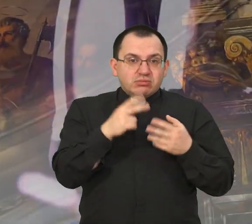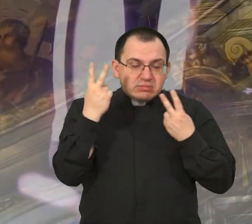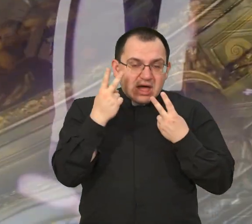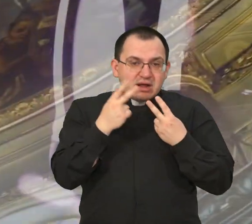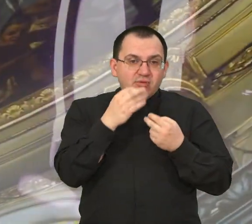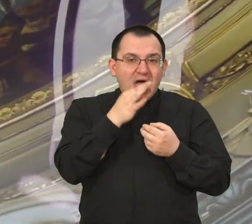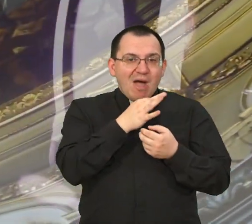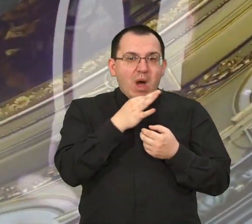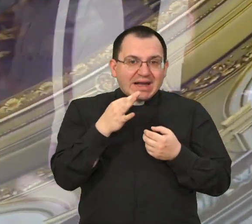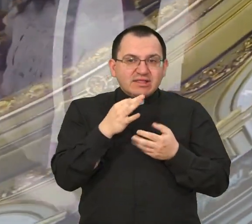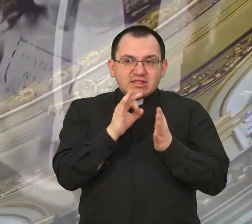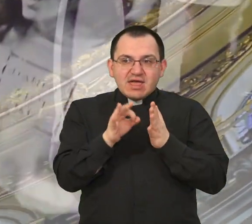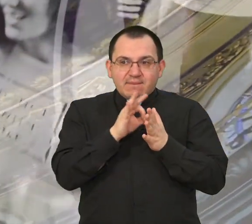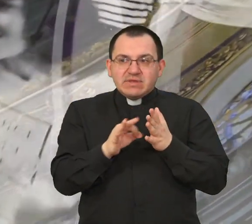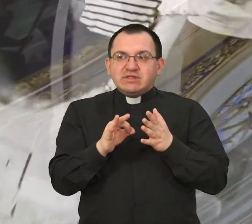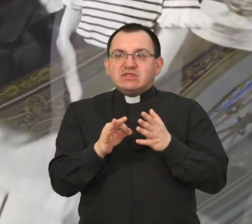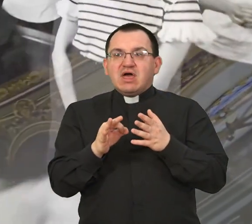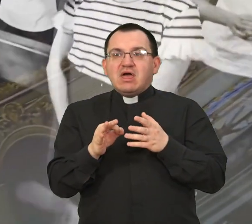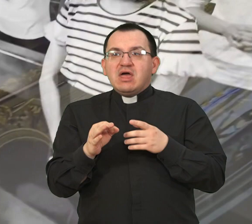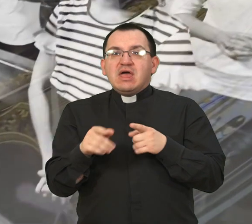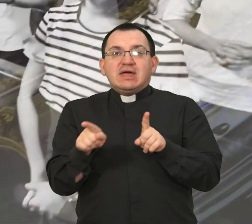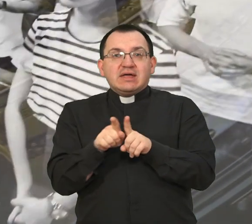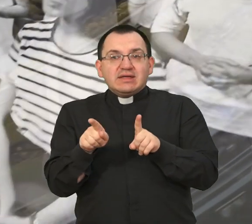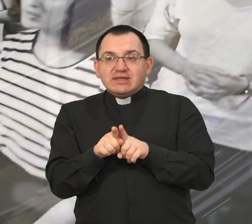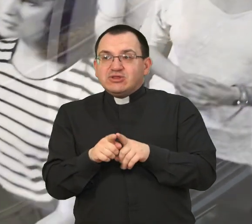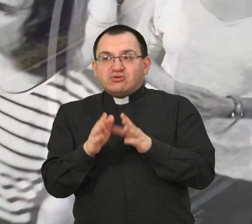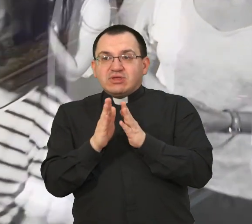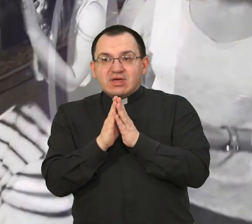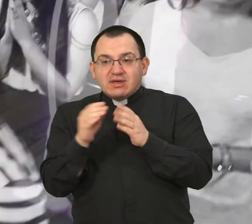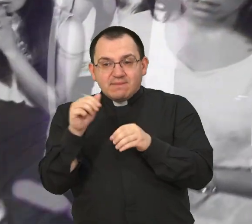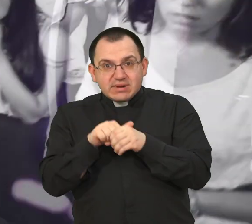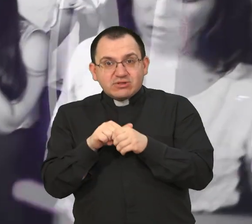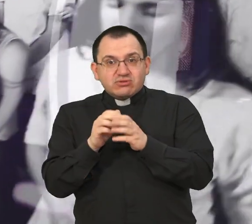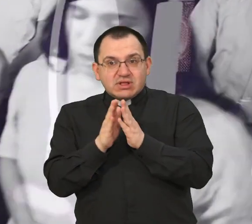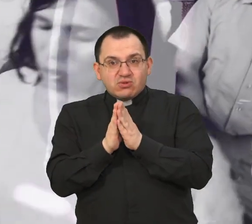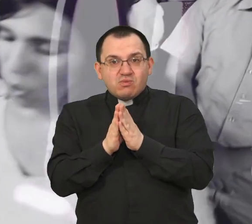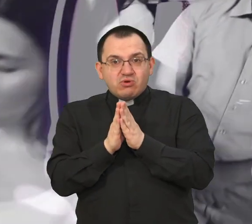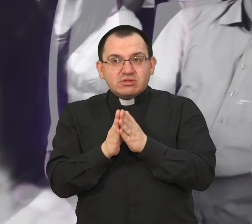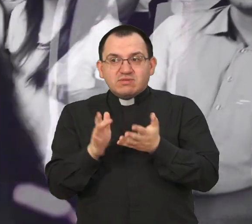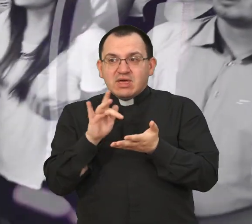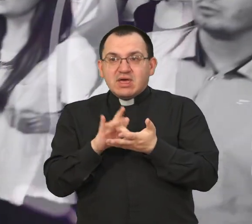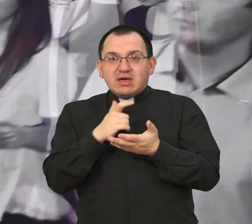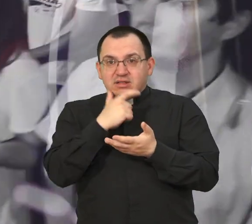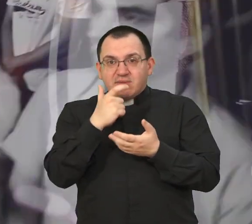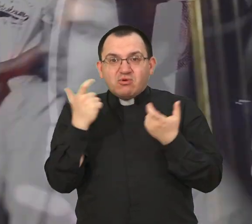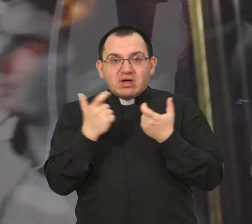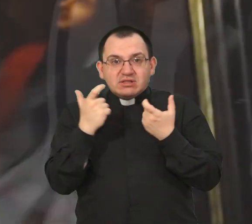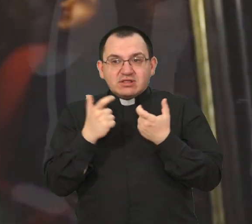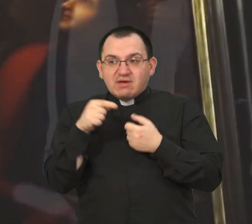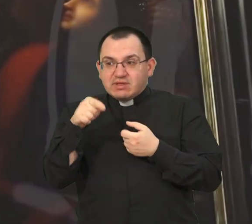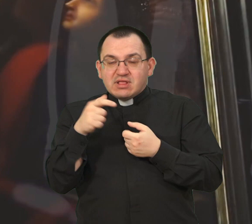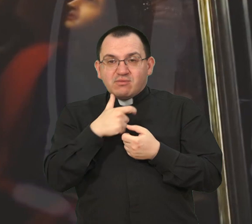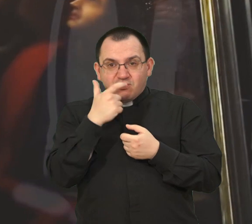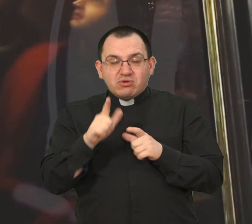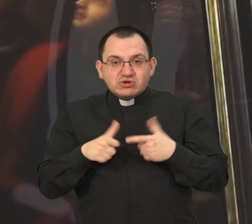u Euharistiji, u našim svetohraništima, on je vjeran i svom obećanju da onamo gdje se Boga slavi, on prebiva onamo. Tako